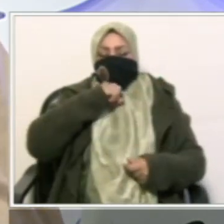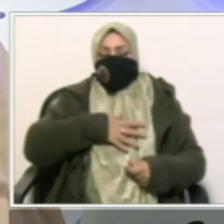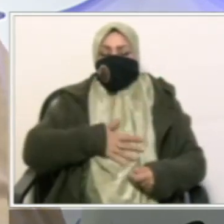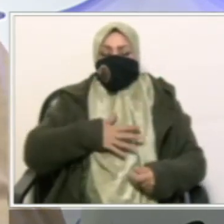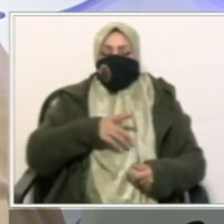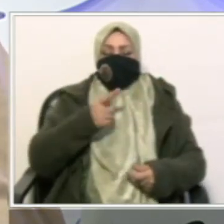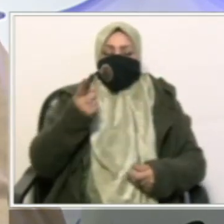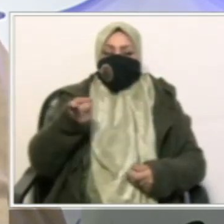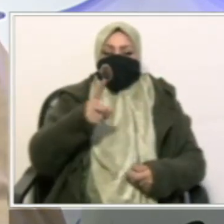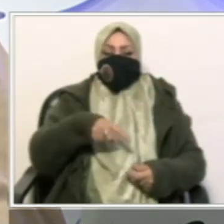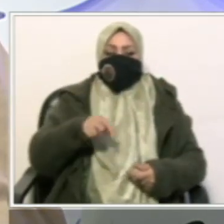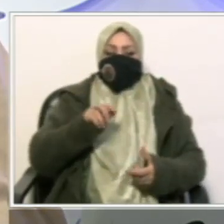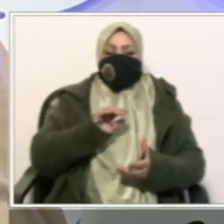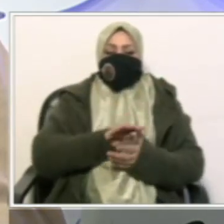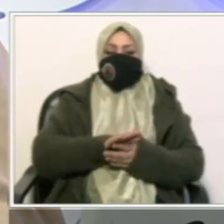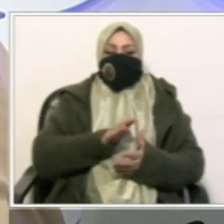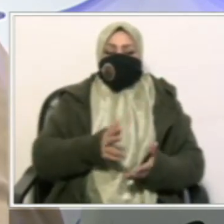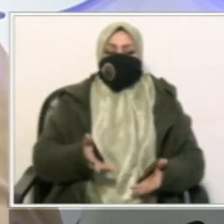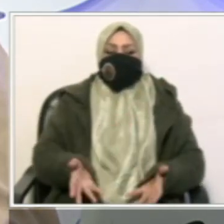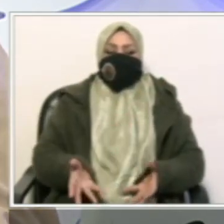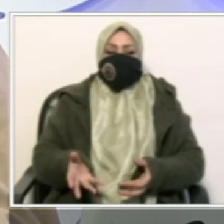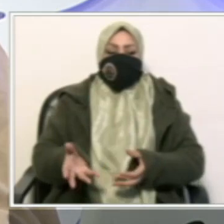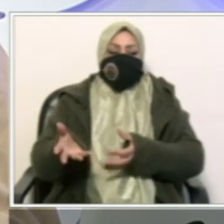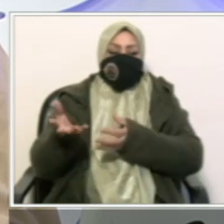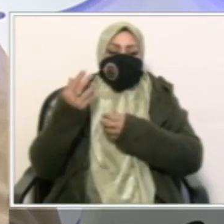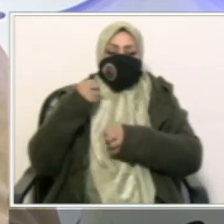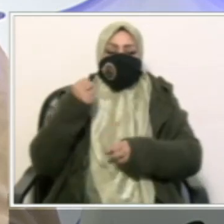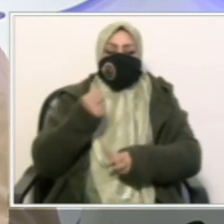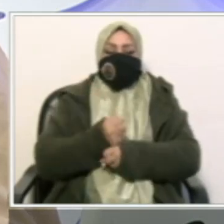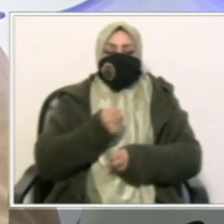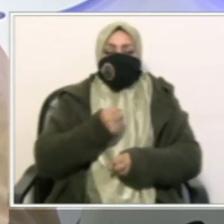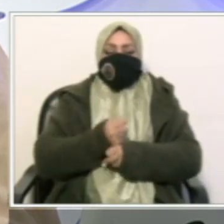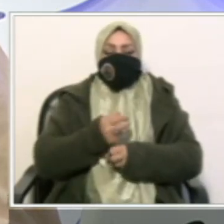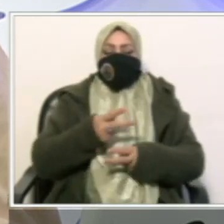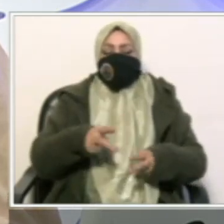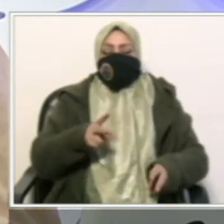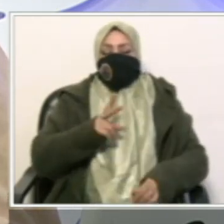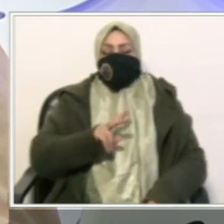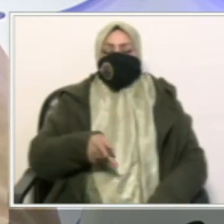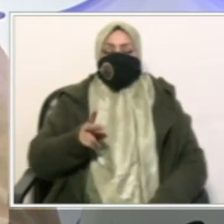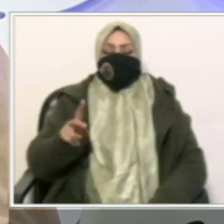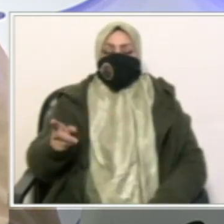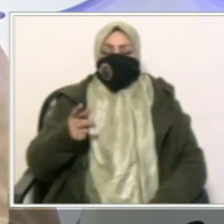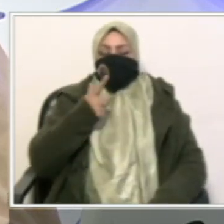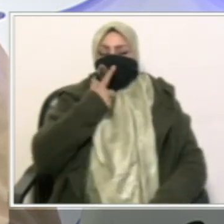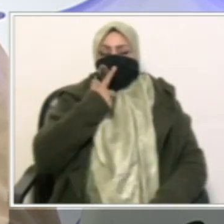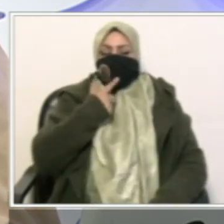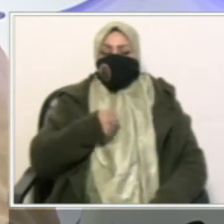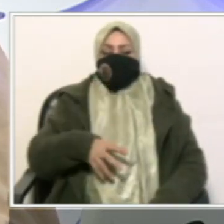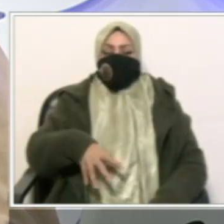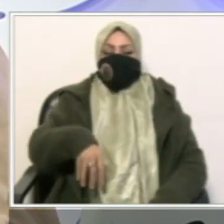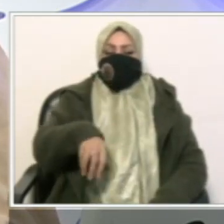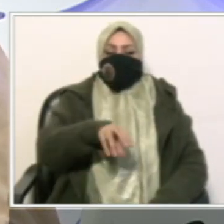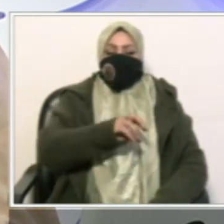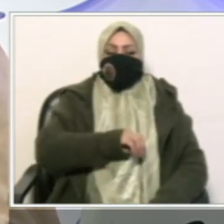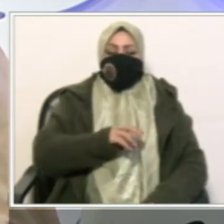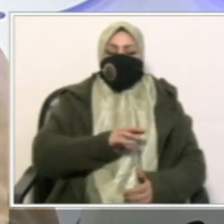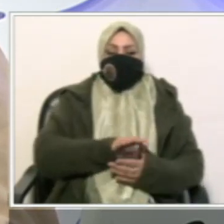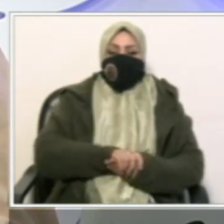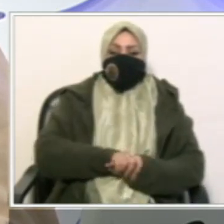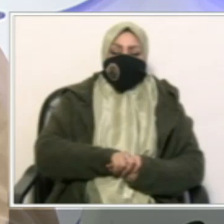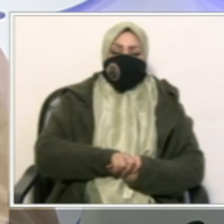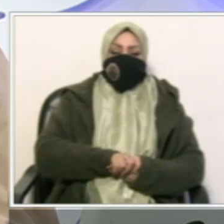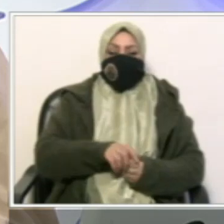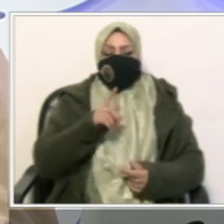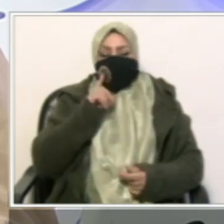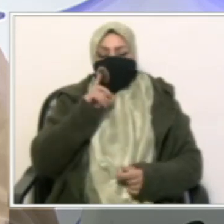يحملني على فعل مثل هذه الأمور. فهو يعلم أنه إذا انفلتت دابته أو شردت منه أنه لا يستطيع الرجوع إلى